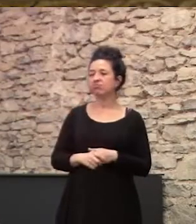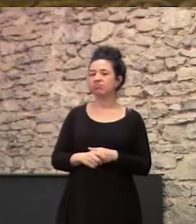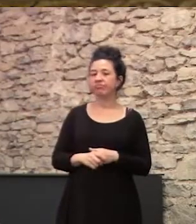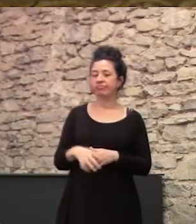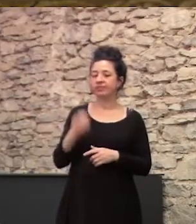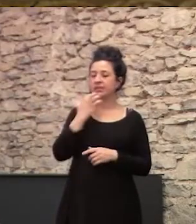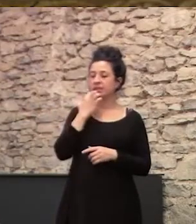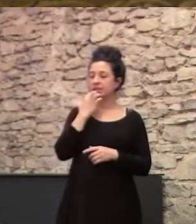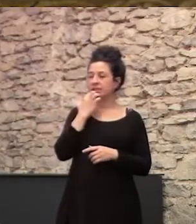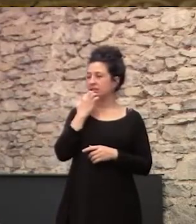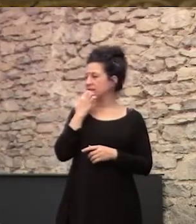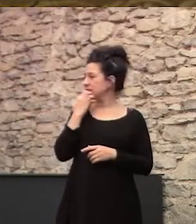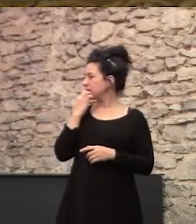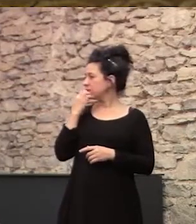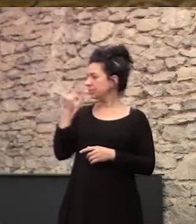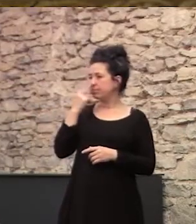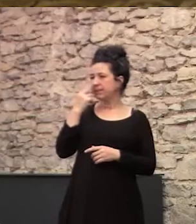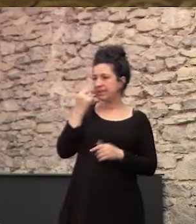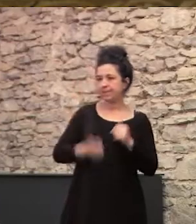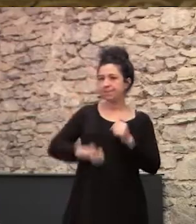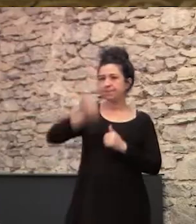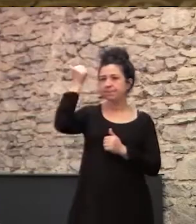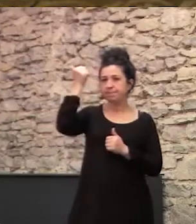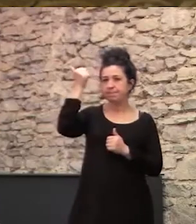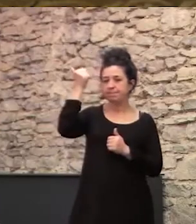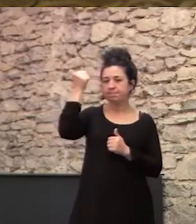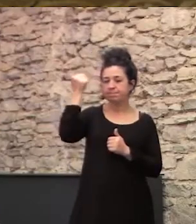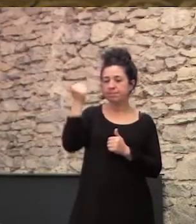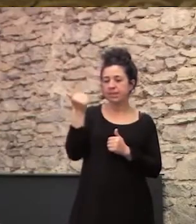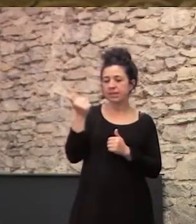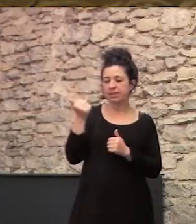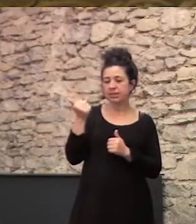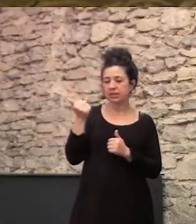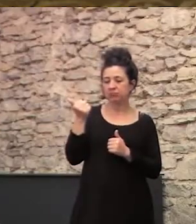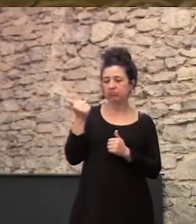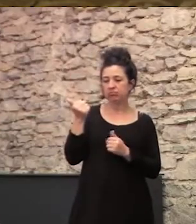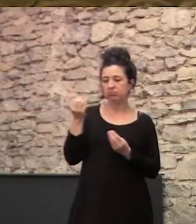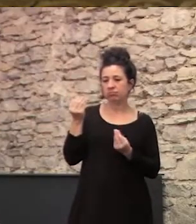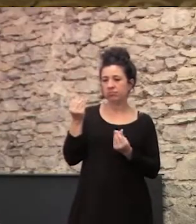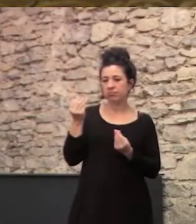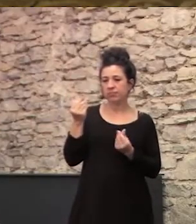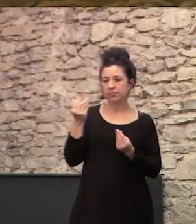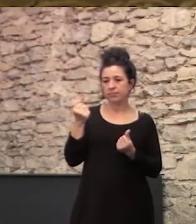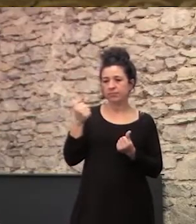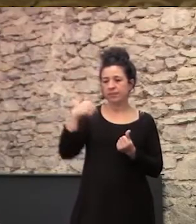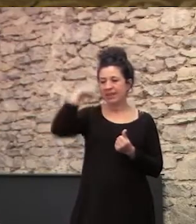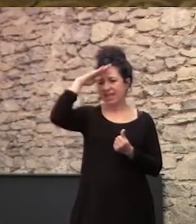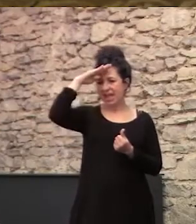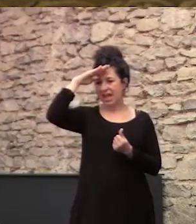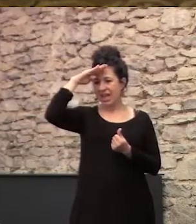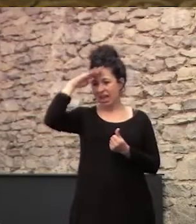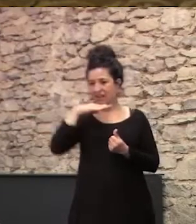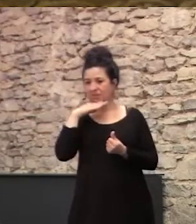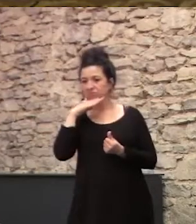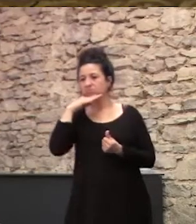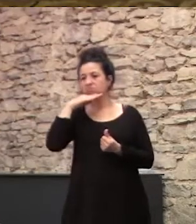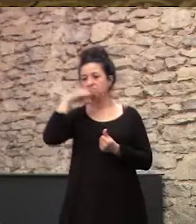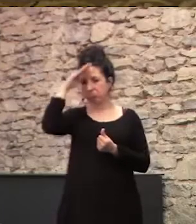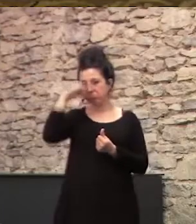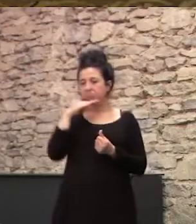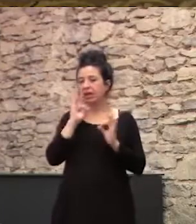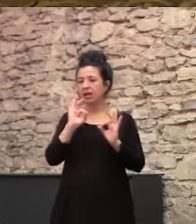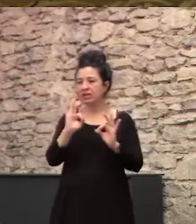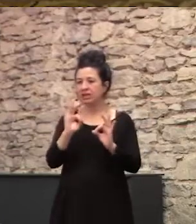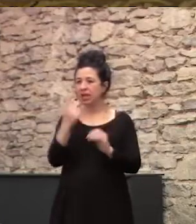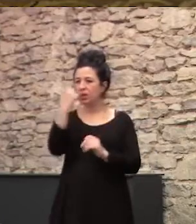uste dut interesatzen dela pixka bat gehiago, aiten, no, aitak. Bai, dago kantu